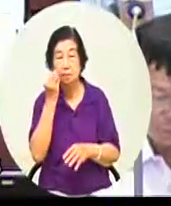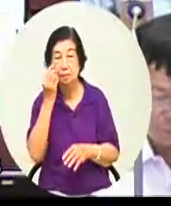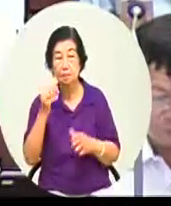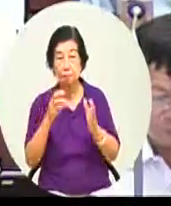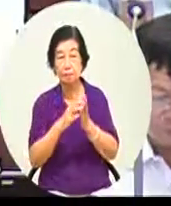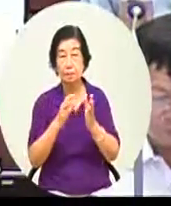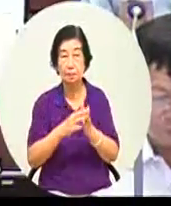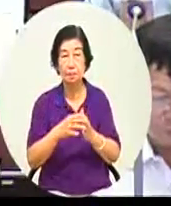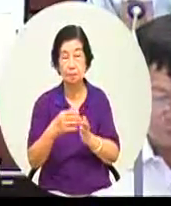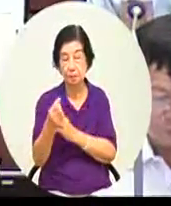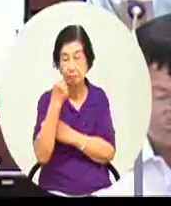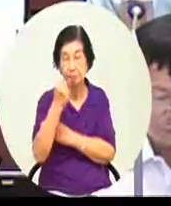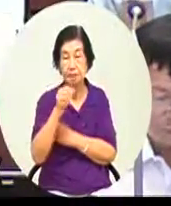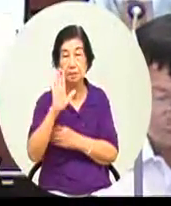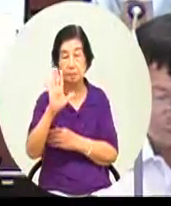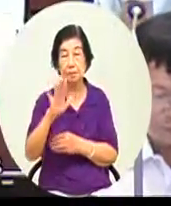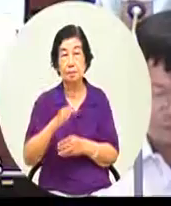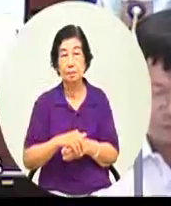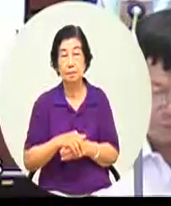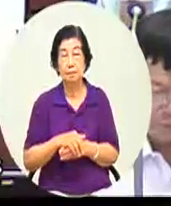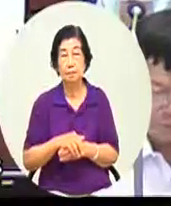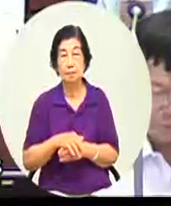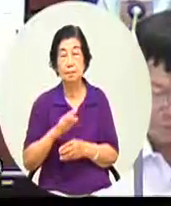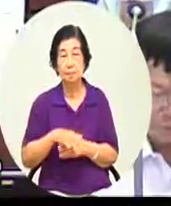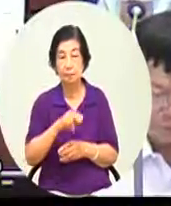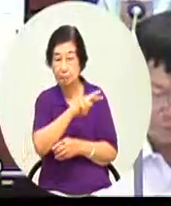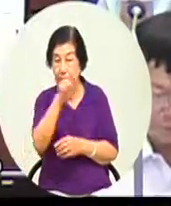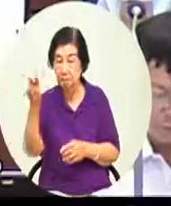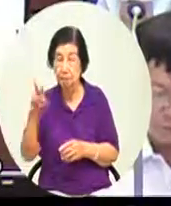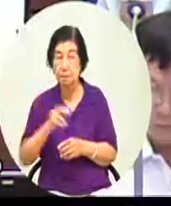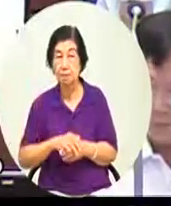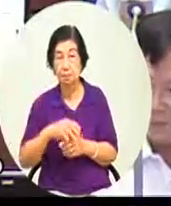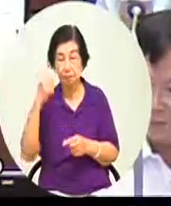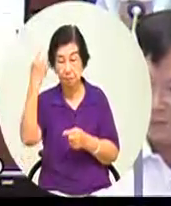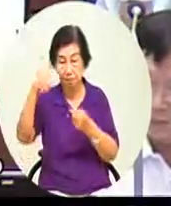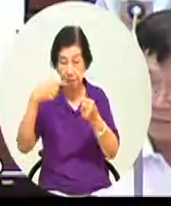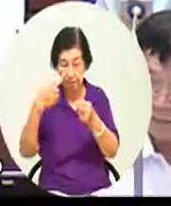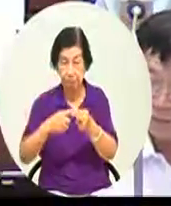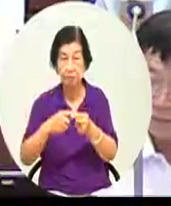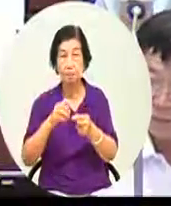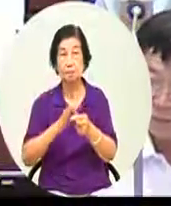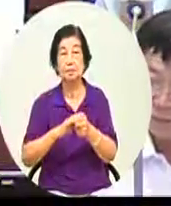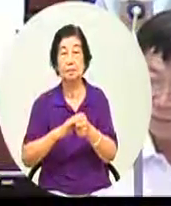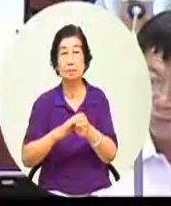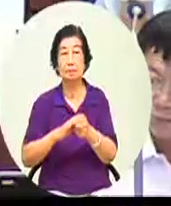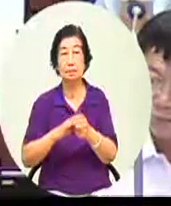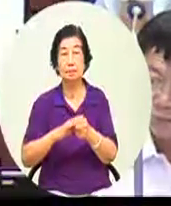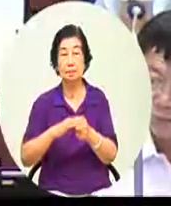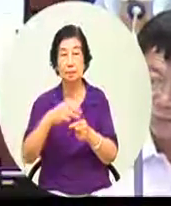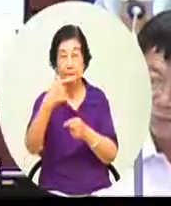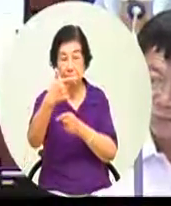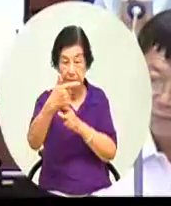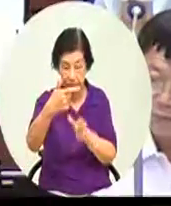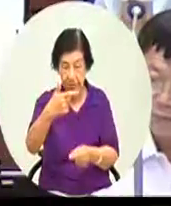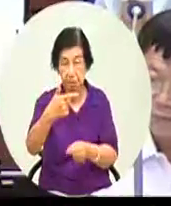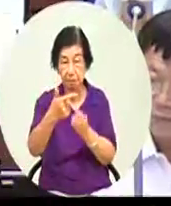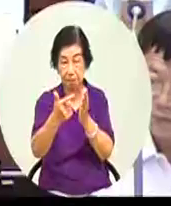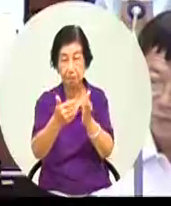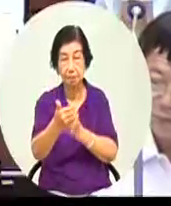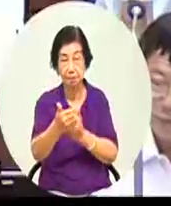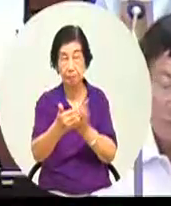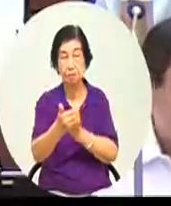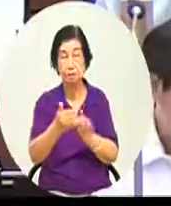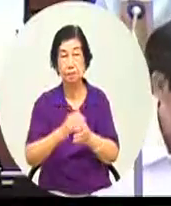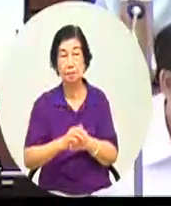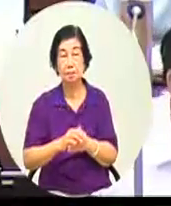想，最快可以看到这个部分呢，我希望能够在明年的年中。就是中间六月之前，我们看看能不